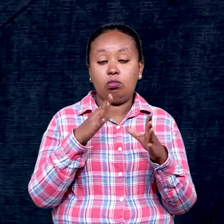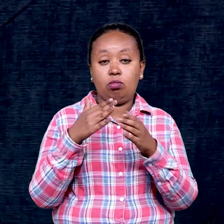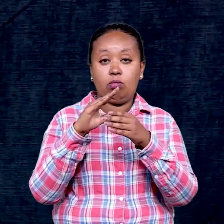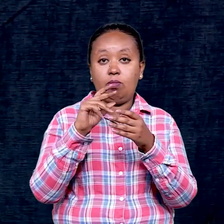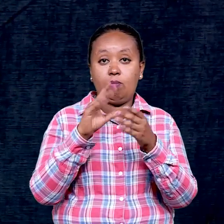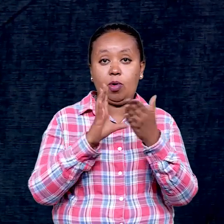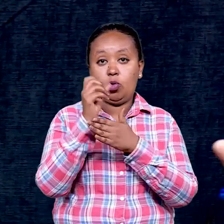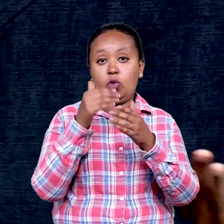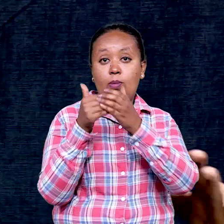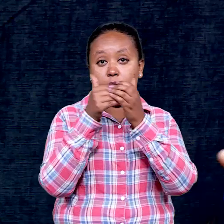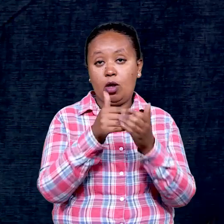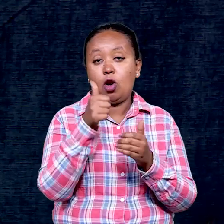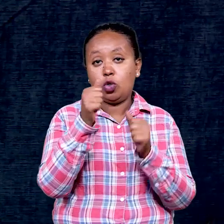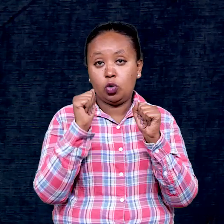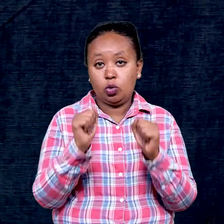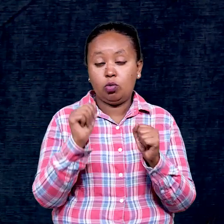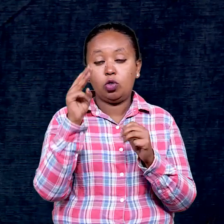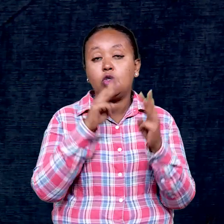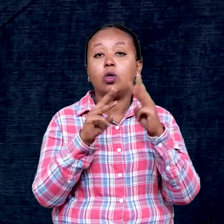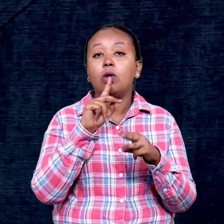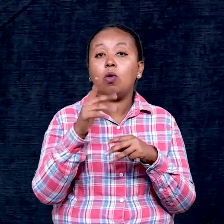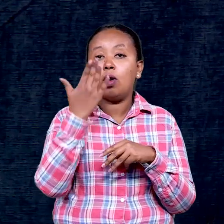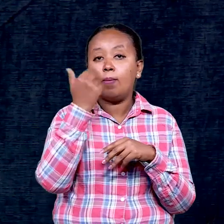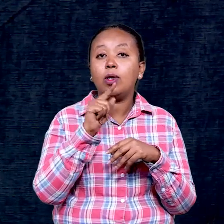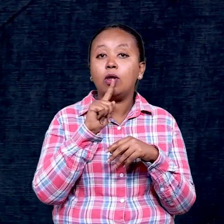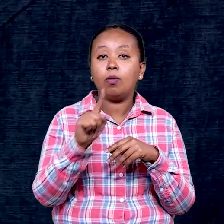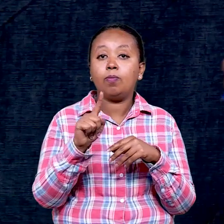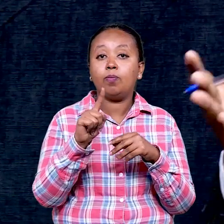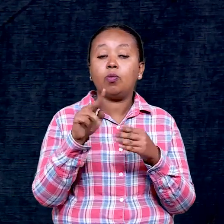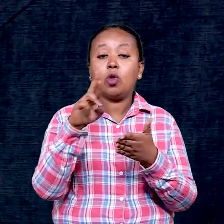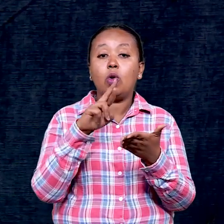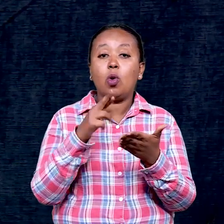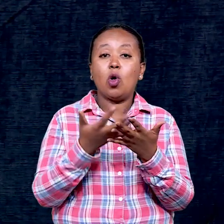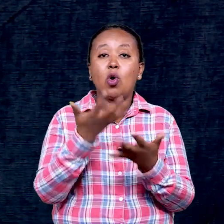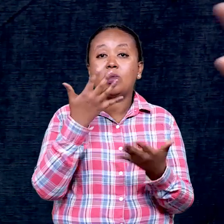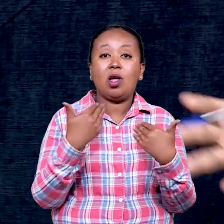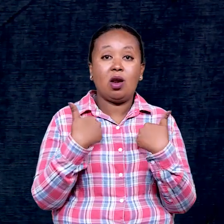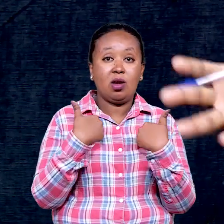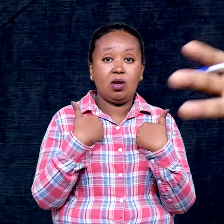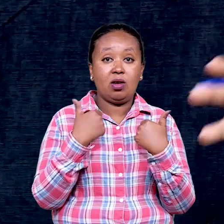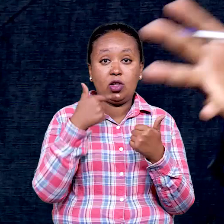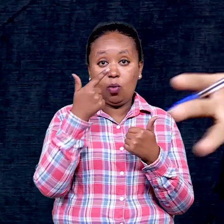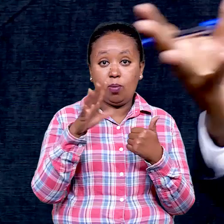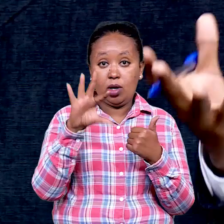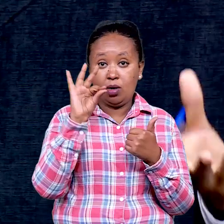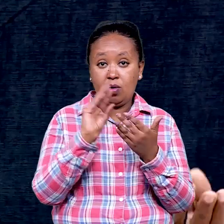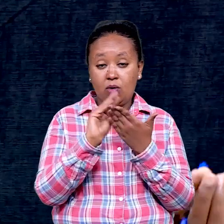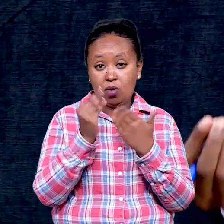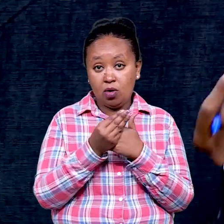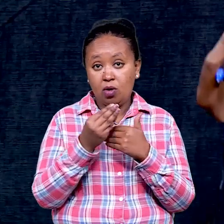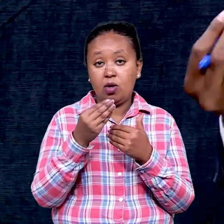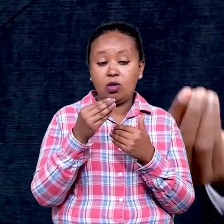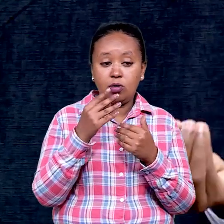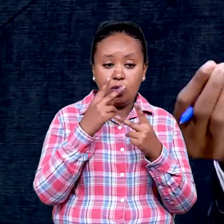ይመራሉ። ይሄ እንግዲህ ራሱን ችሎ ችግር ነው። ለምንድን ነው ሪሶርስ አለ ወይም ሀብት ይገኝበታል ተብሎ የሚታሰብ አካባቢ